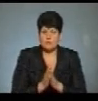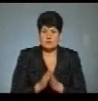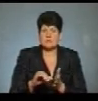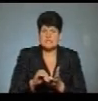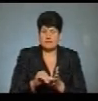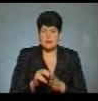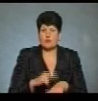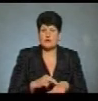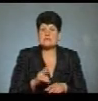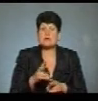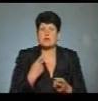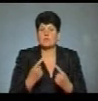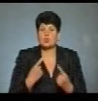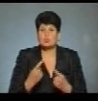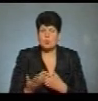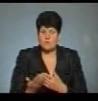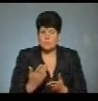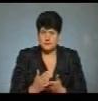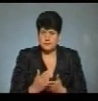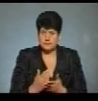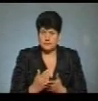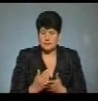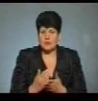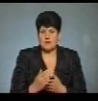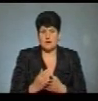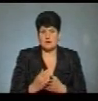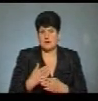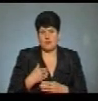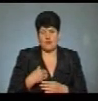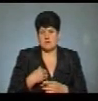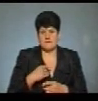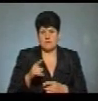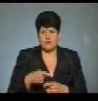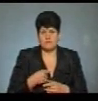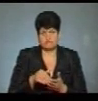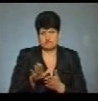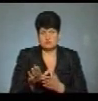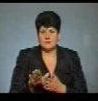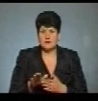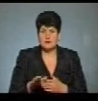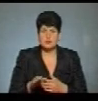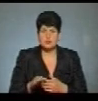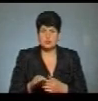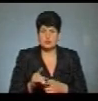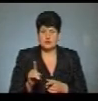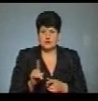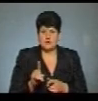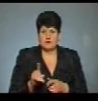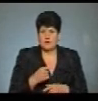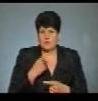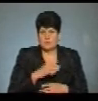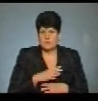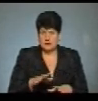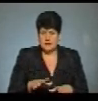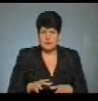щоб мати з ким я веду розмову. Проте на мені законні вимоги мені відмовили, сказавши, мовляв, ми ж походимо поліцейських, і так зрозуміло, хто ми.